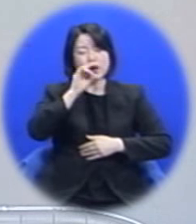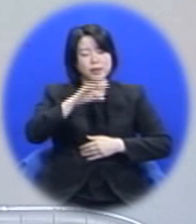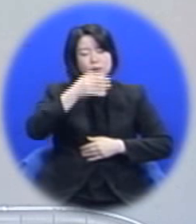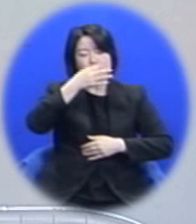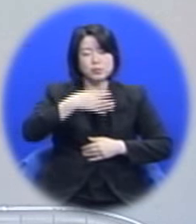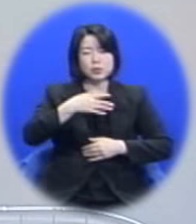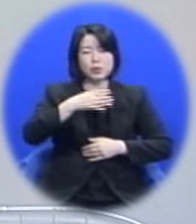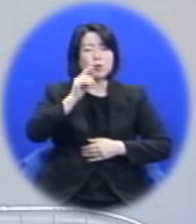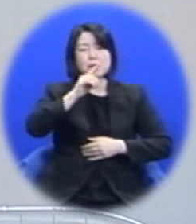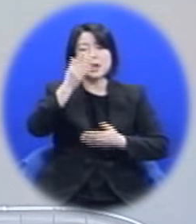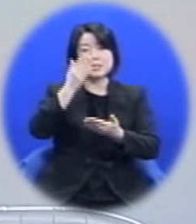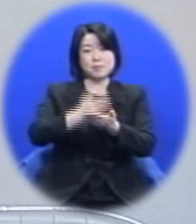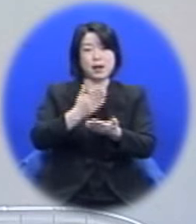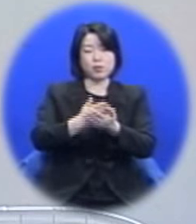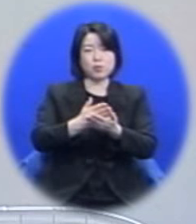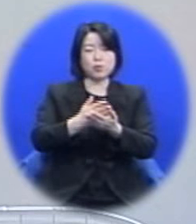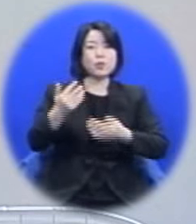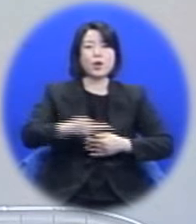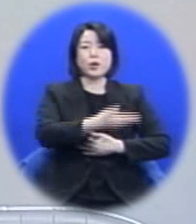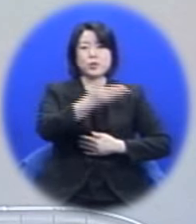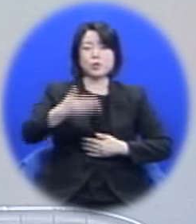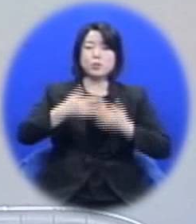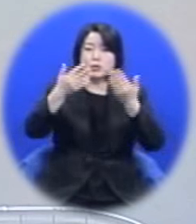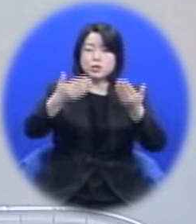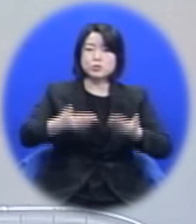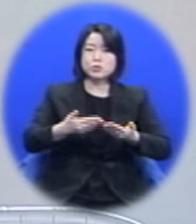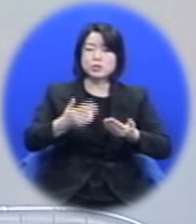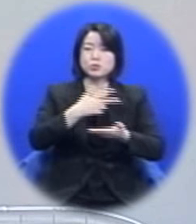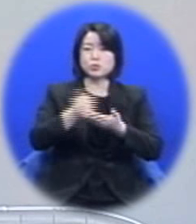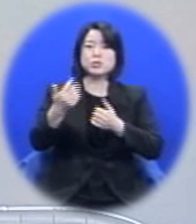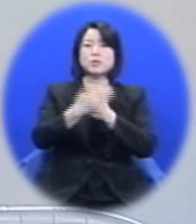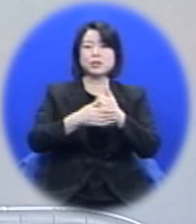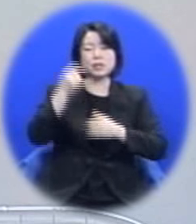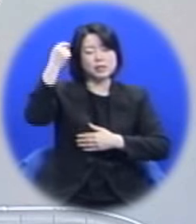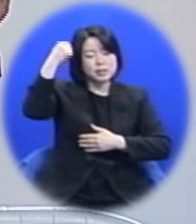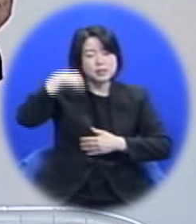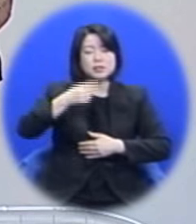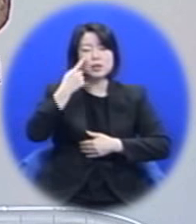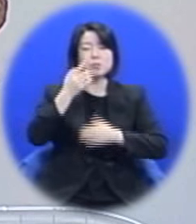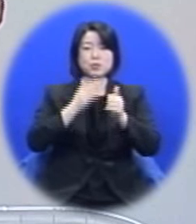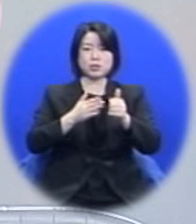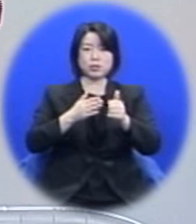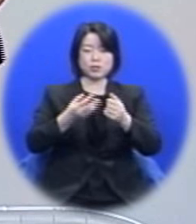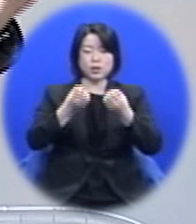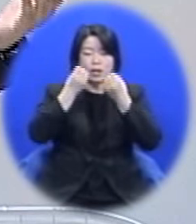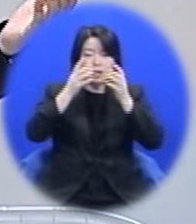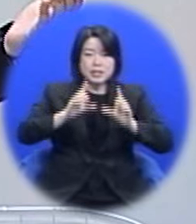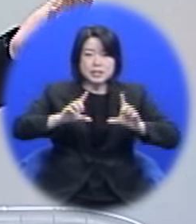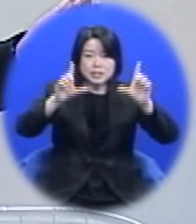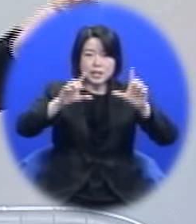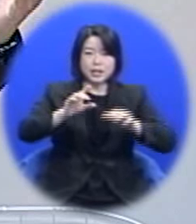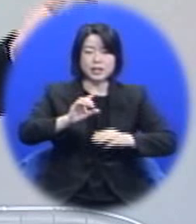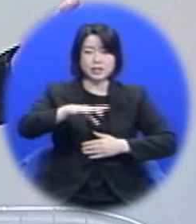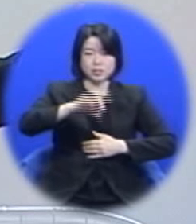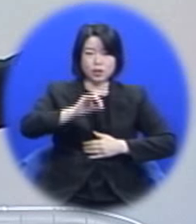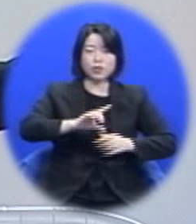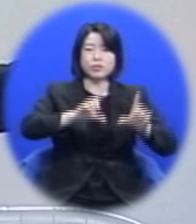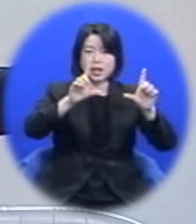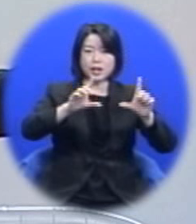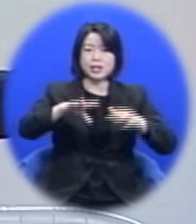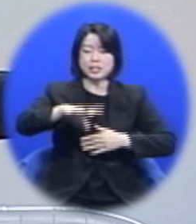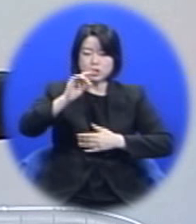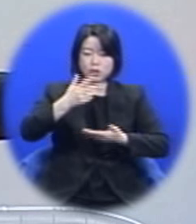말고 여러분에게 주시는 주님의 은혜를 누리세요. 새해 첫날, 첫 주일 성찬,